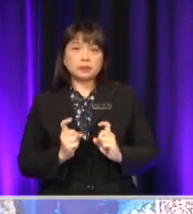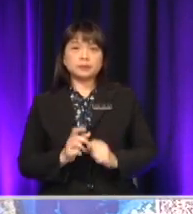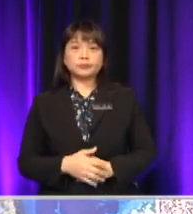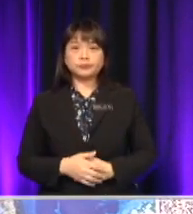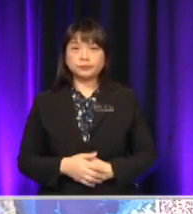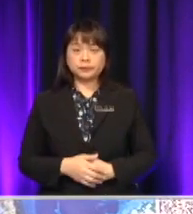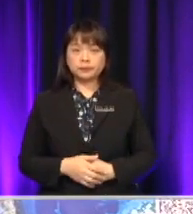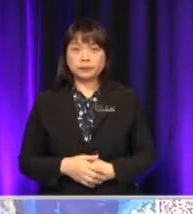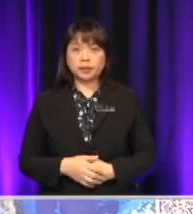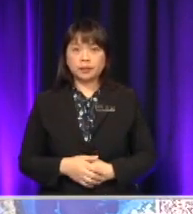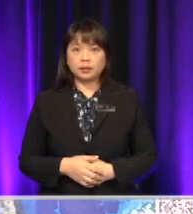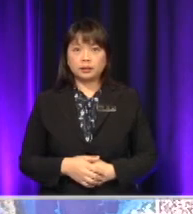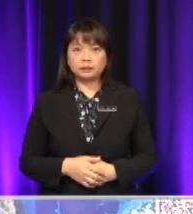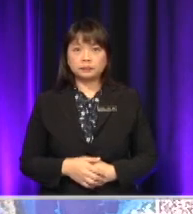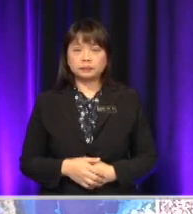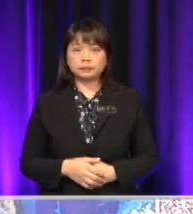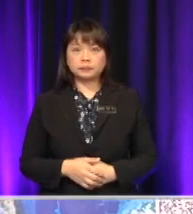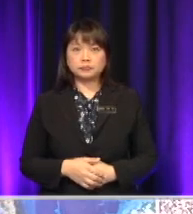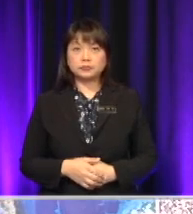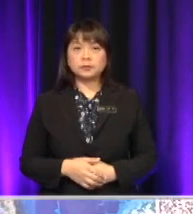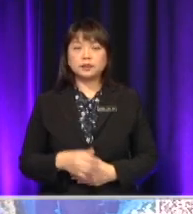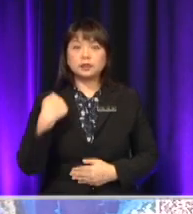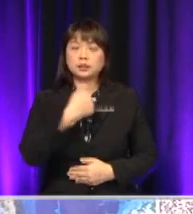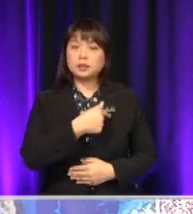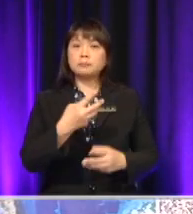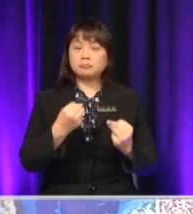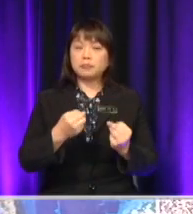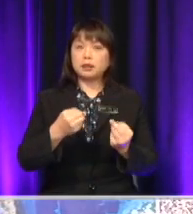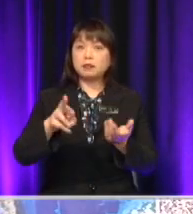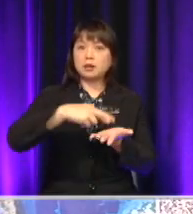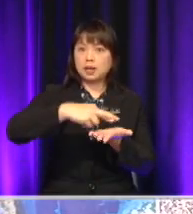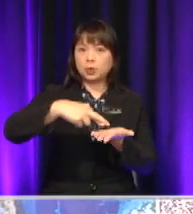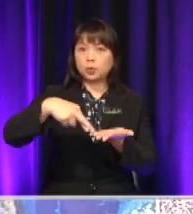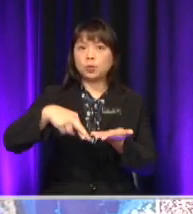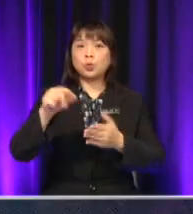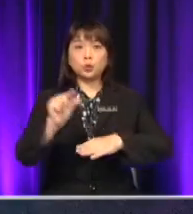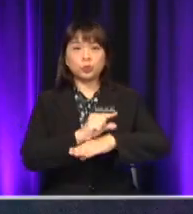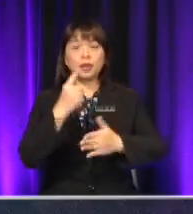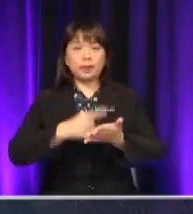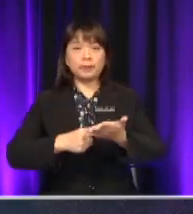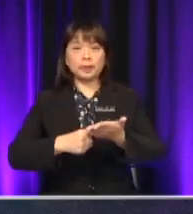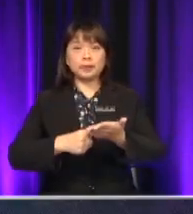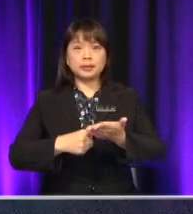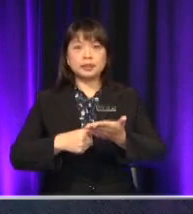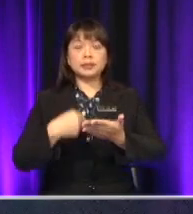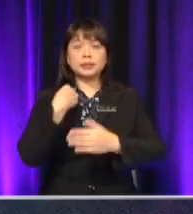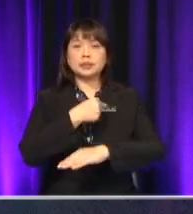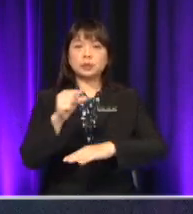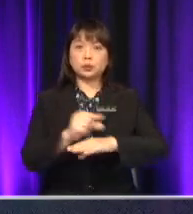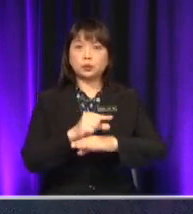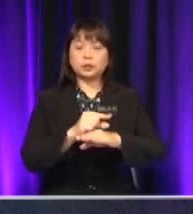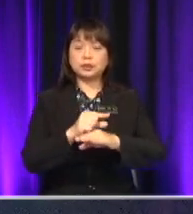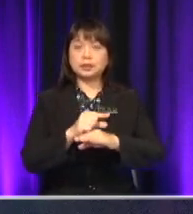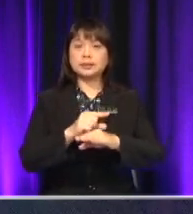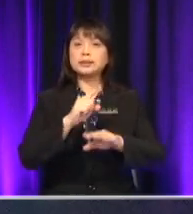cepat hayunan dia. Yeah. Okay. Kita nak rekod pakai apa? Kita akan rekod menggunakan jam detik. Jam lah. Okey, kita akan rekod